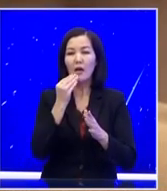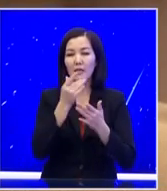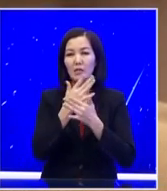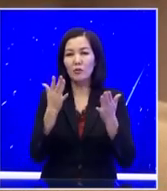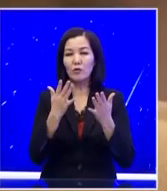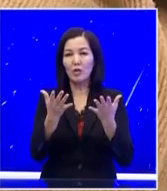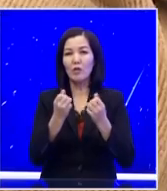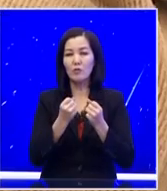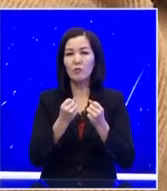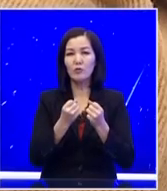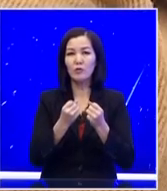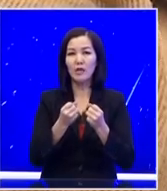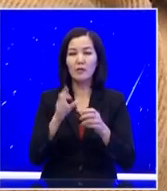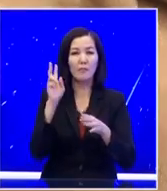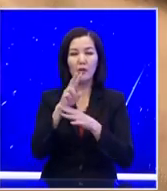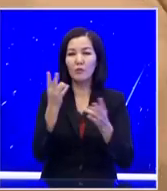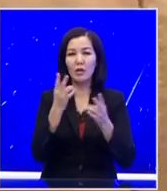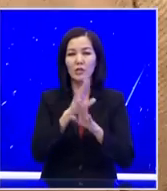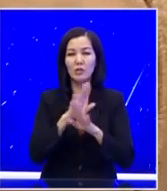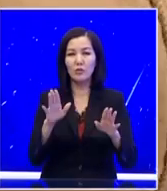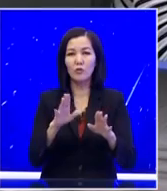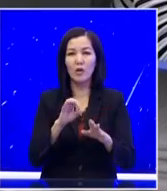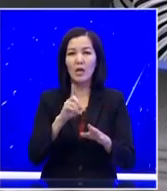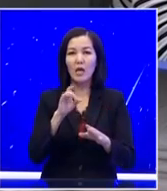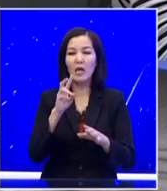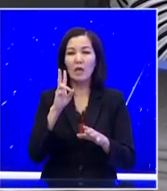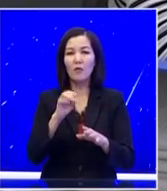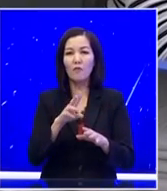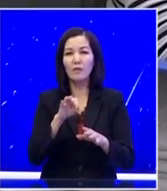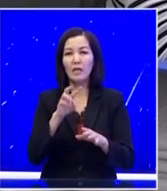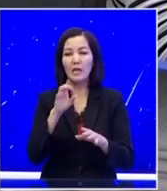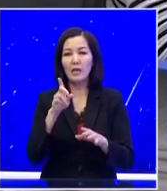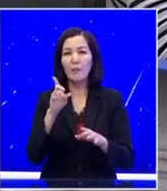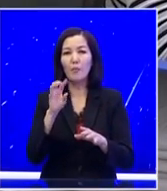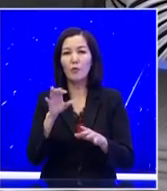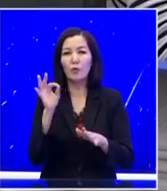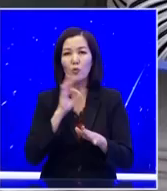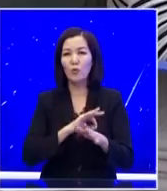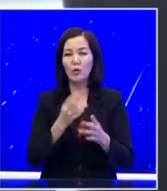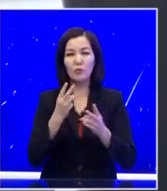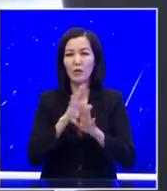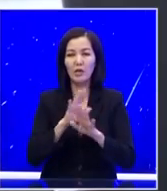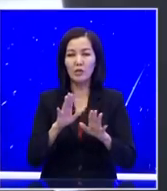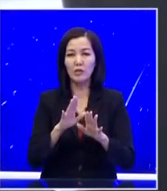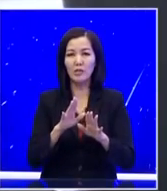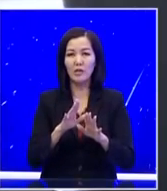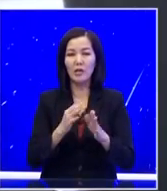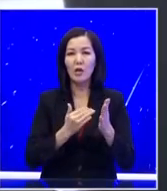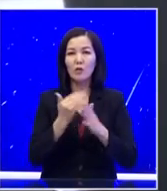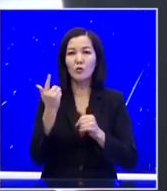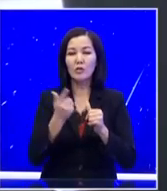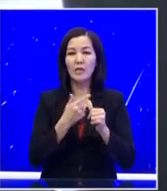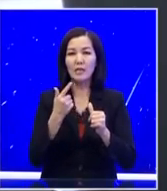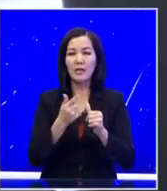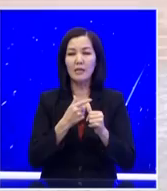топтамасын алу үшін ешқайда барудың қажеті жоқ. Тіпті Егов, Телеграм бот сынды қосымшаларды да қолданбайсыз. Бар болғаны жоғарыда аталған